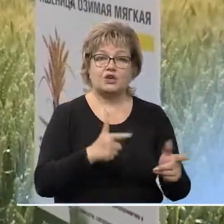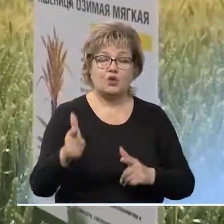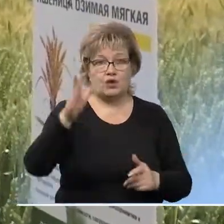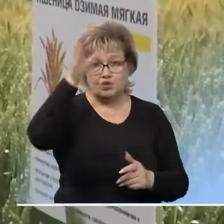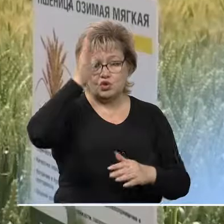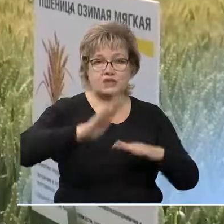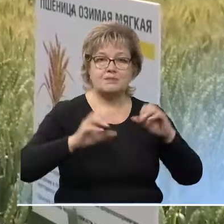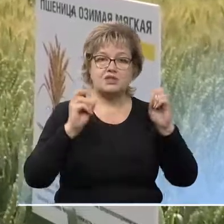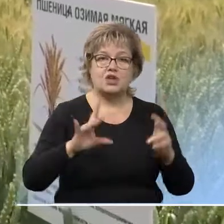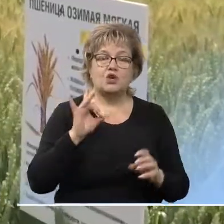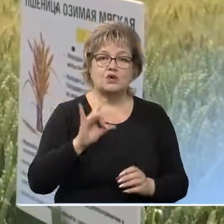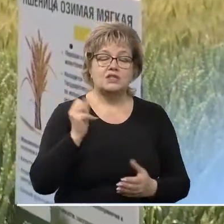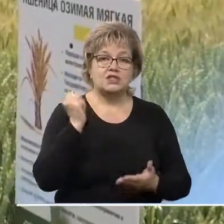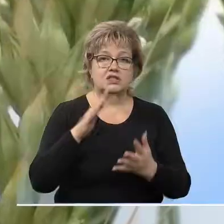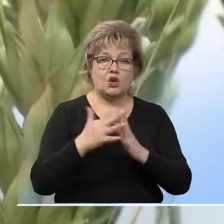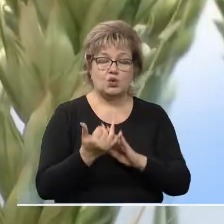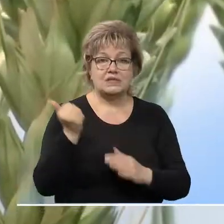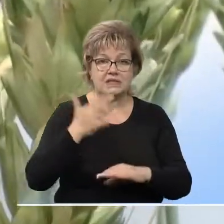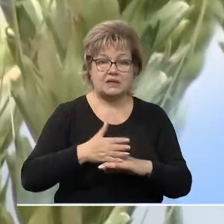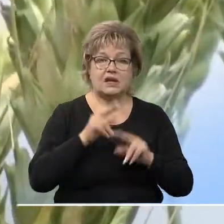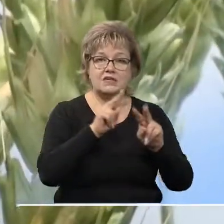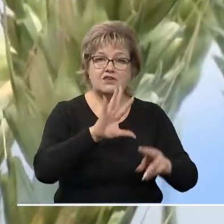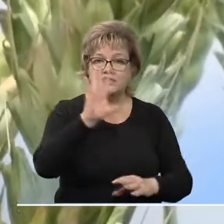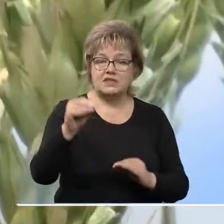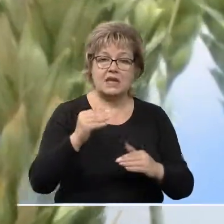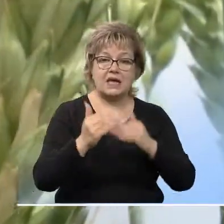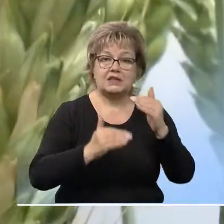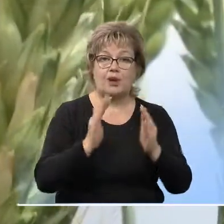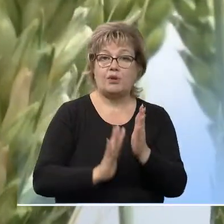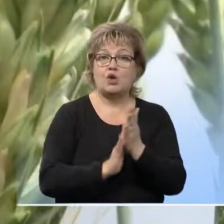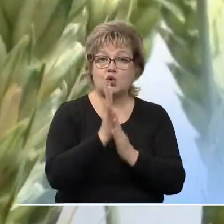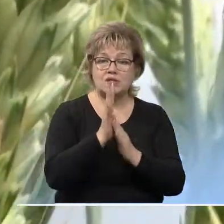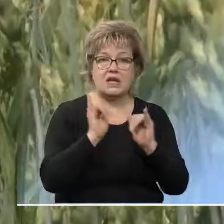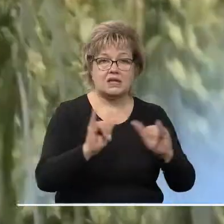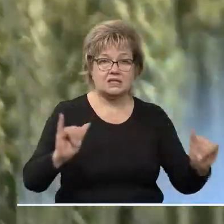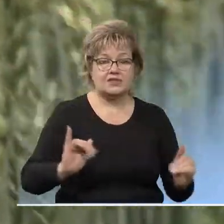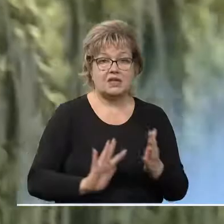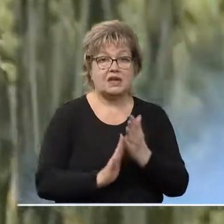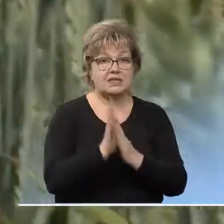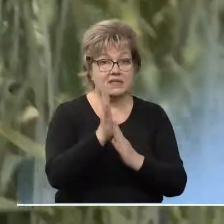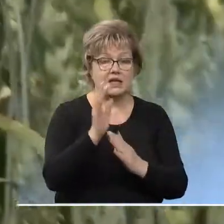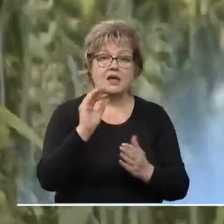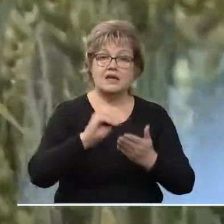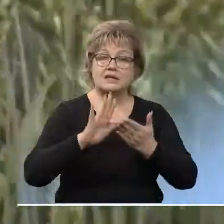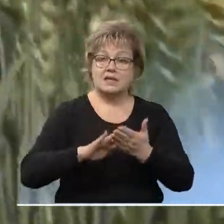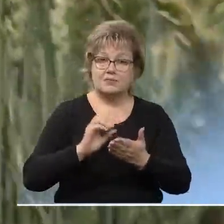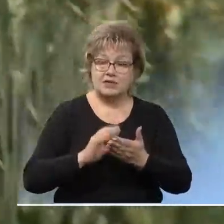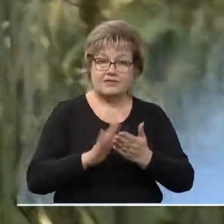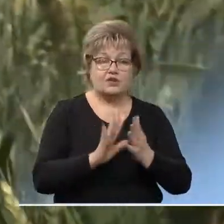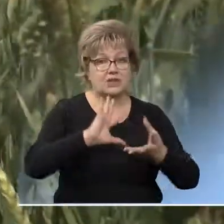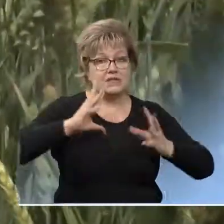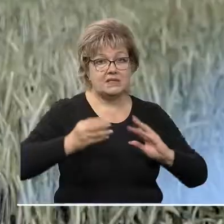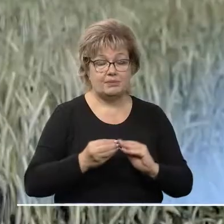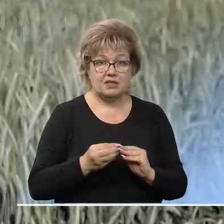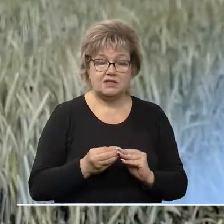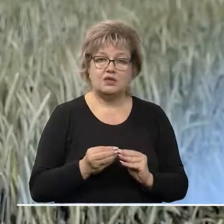готовили ученые-специалисты Россельхозцентра. Отслеживали все этапы роста и развития растений. Наблюдения записывают и